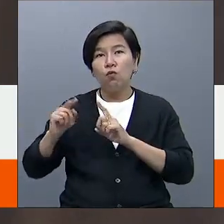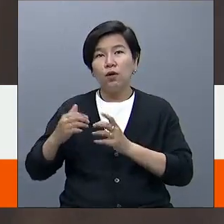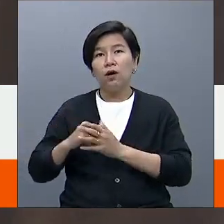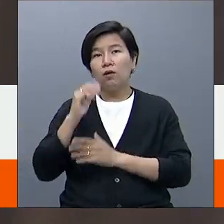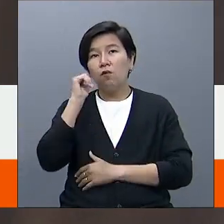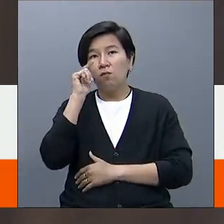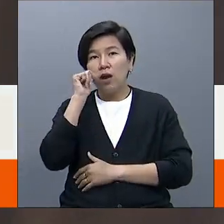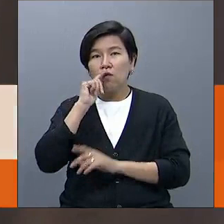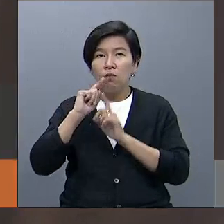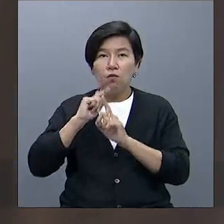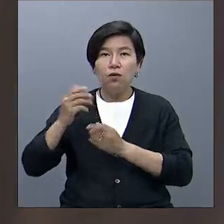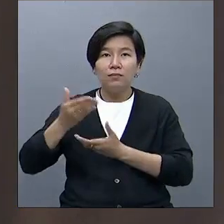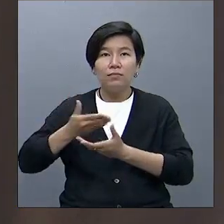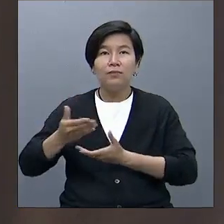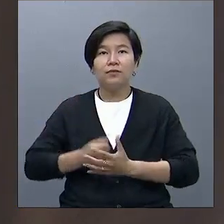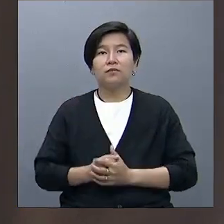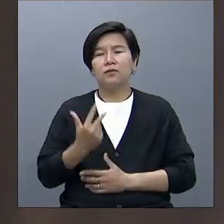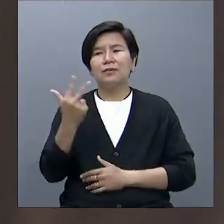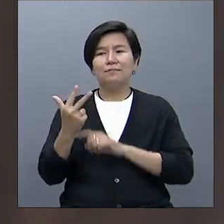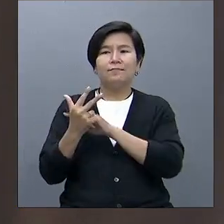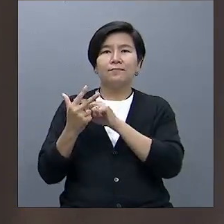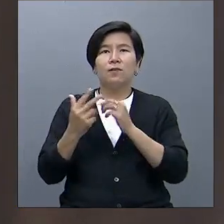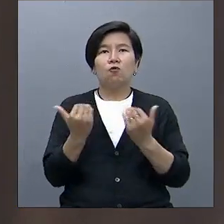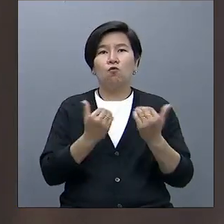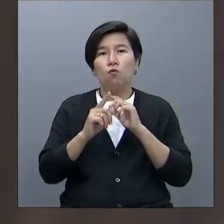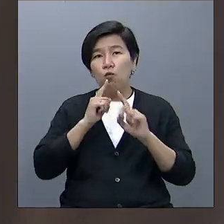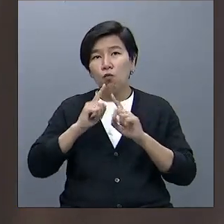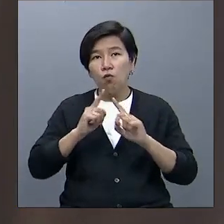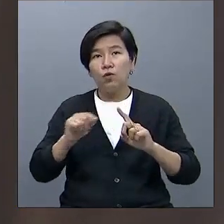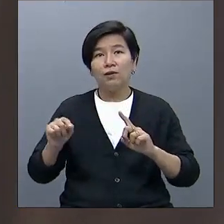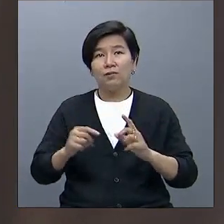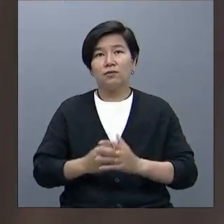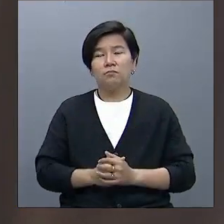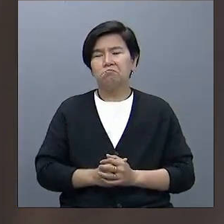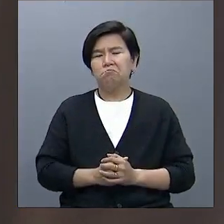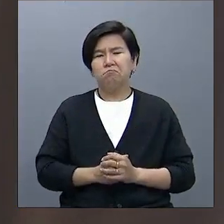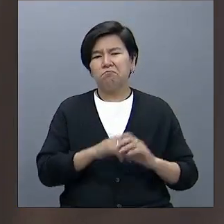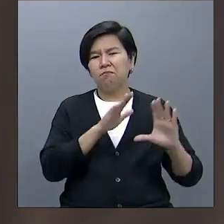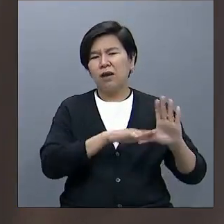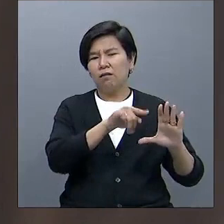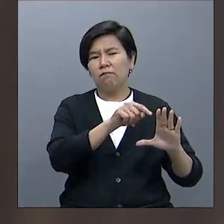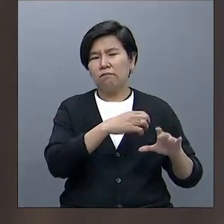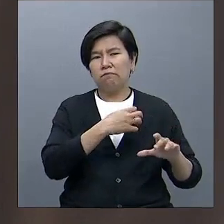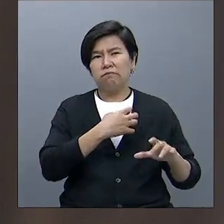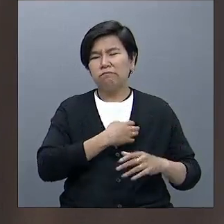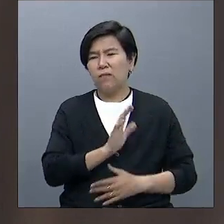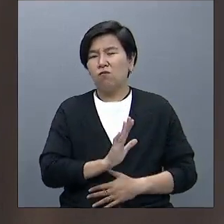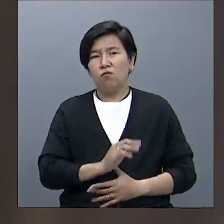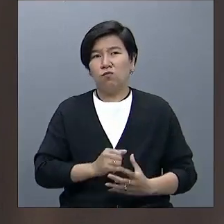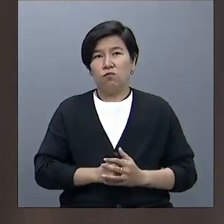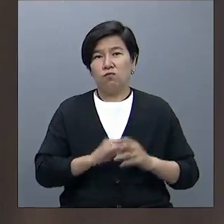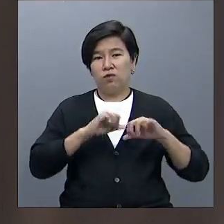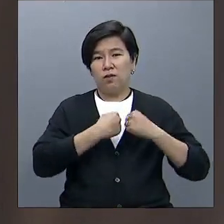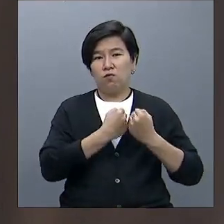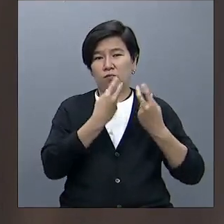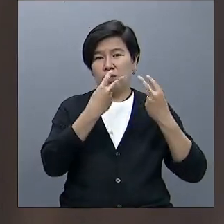พ่อแม่แป้งก็ทั้ง3เสียงรวมทั้งลูกแป้งเองด้วยก็บอกว่าอย่าลงเลยเนื่องจากว่าภารกิจที่มีอยู่เนี่ยมันเยอ